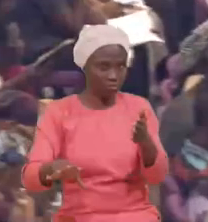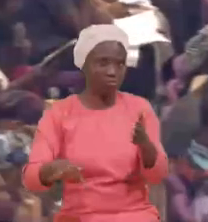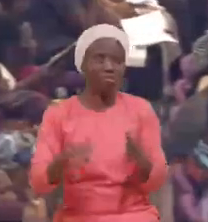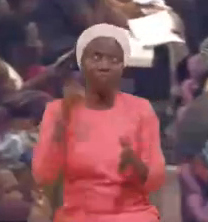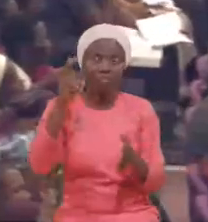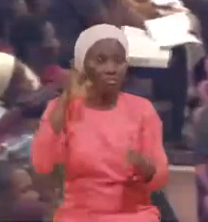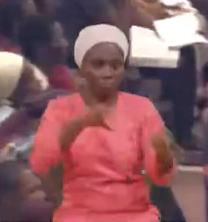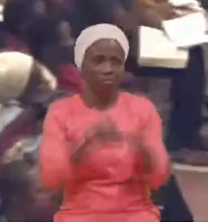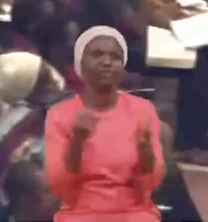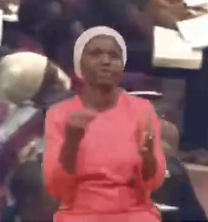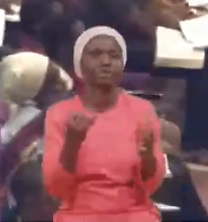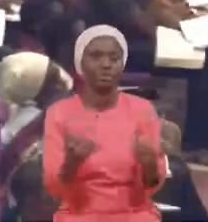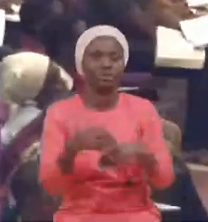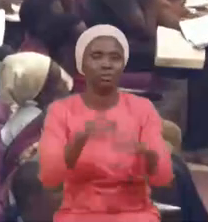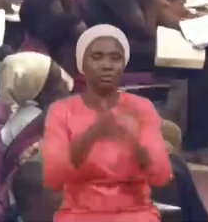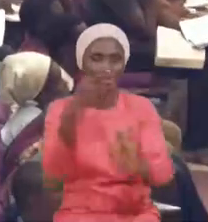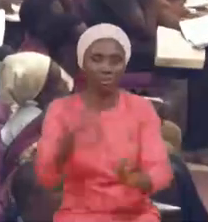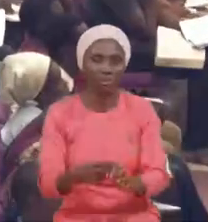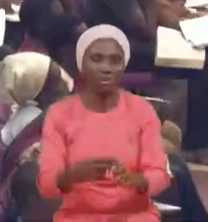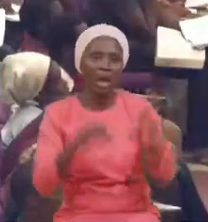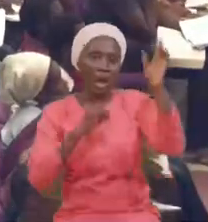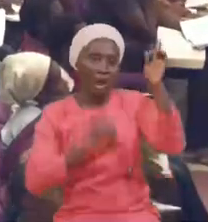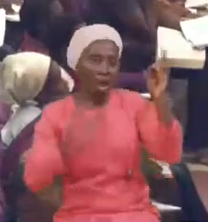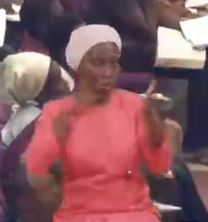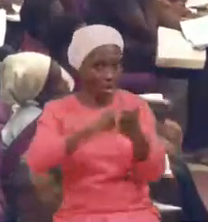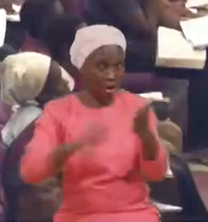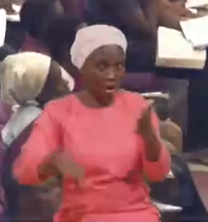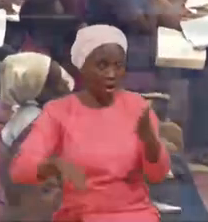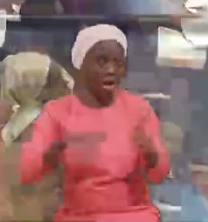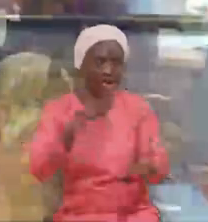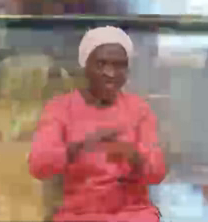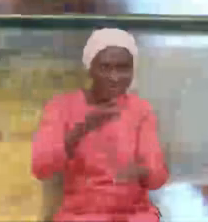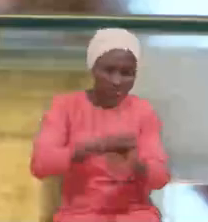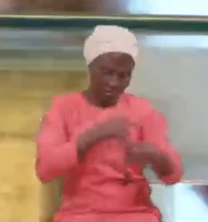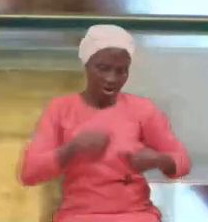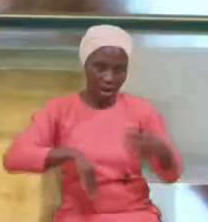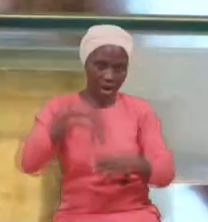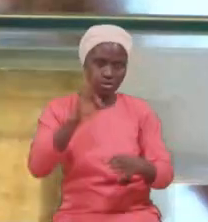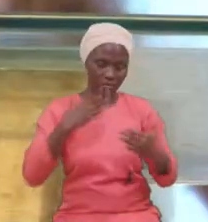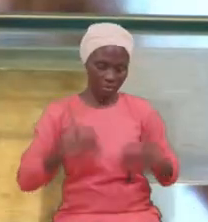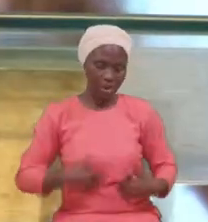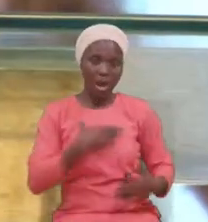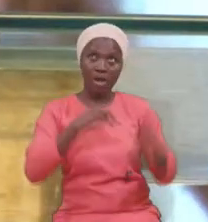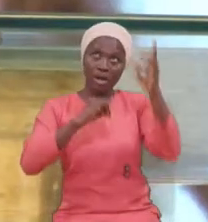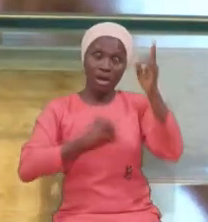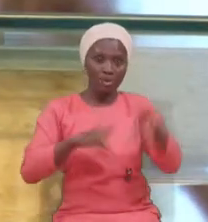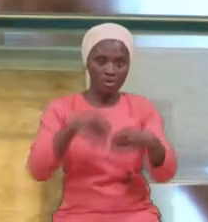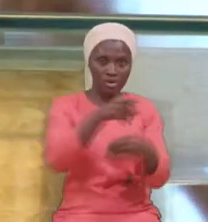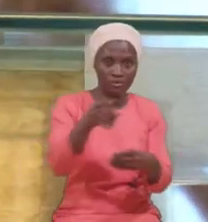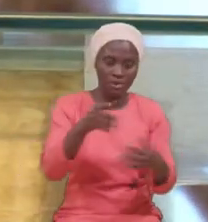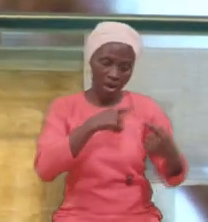J'ôterai, c'est lui qui le fera, il le fera ce soir. J'ôterai de votre corps le cœur de pierre et je